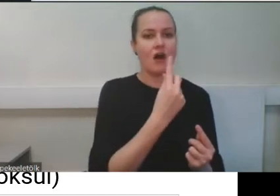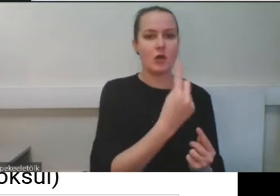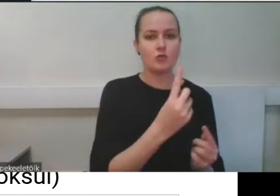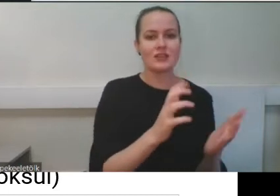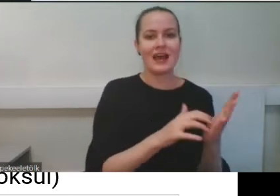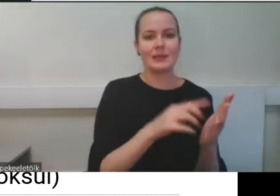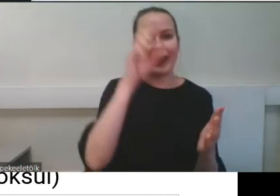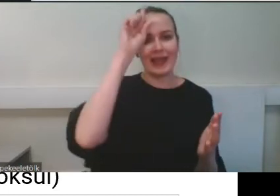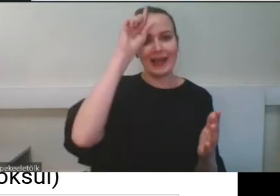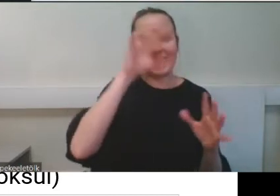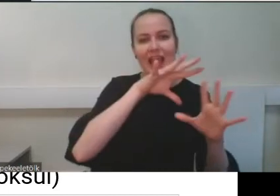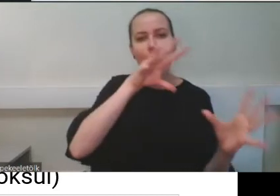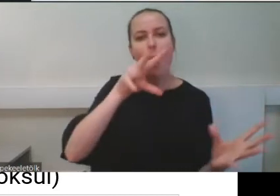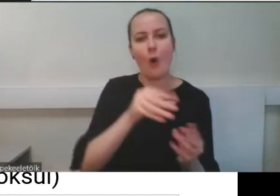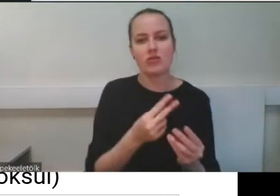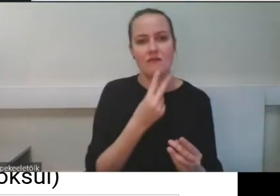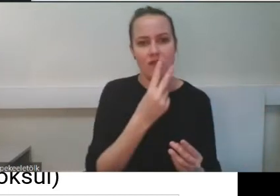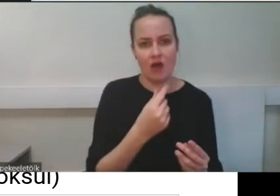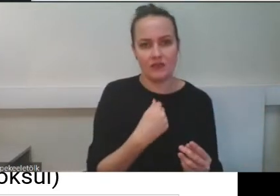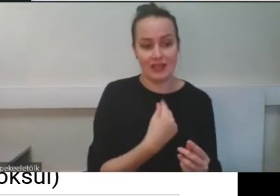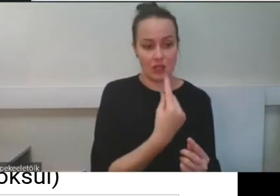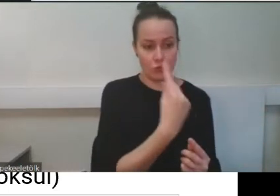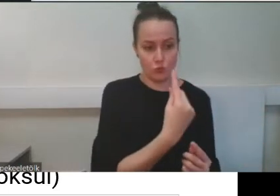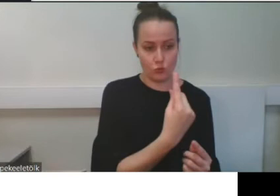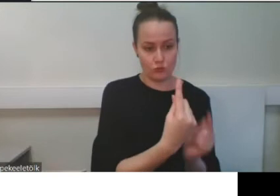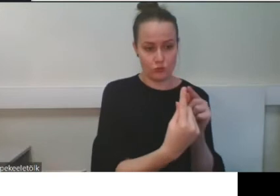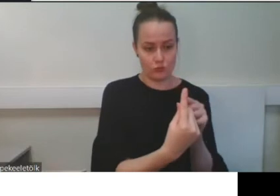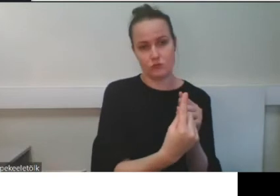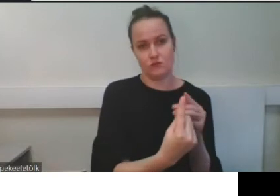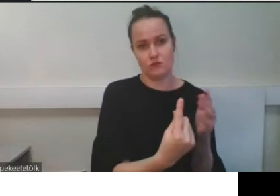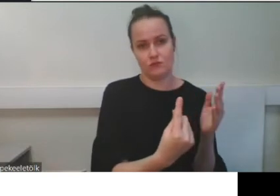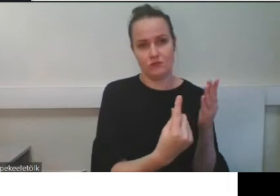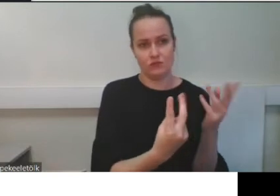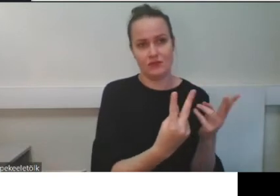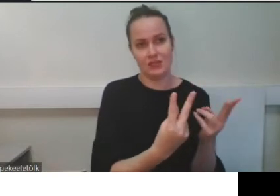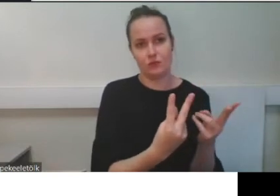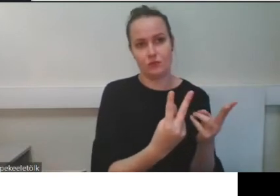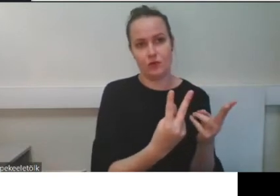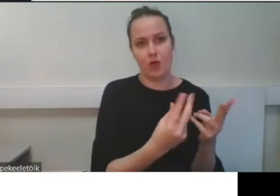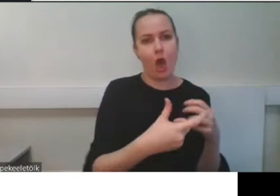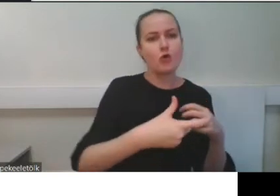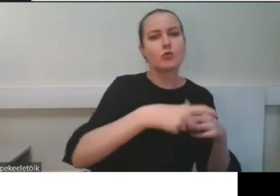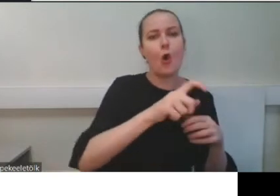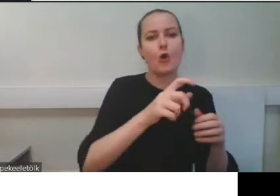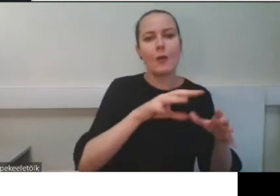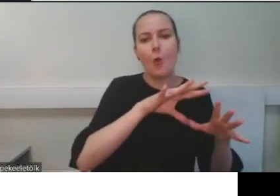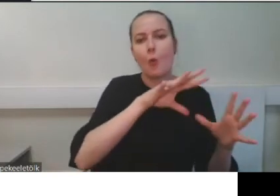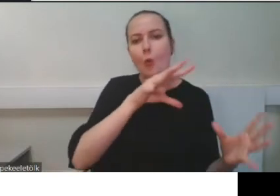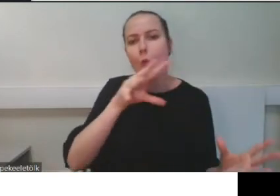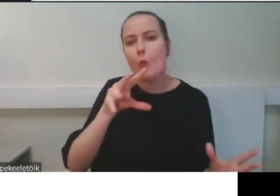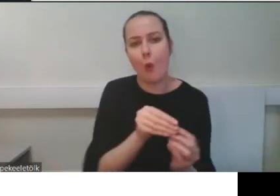Ja lisaks S-veebile on meil teine veeb, mille kaudu me ise andmeid kogume,